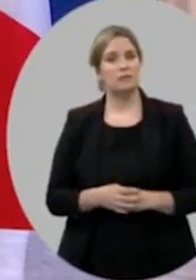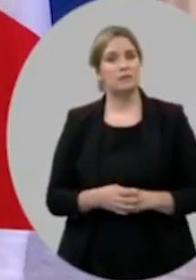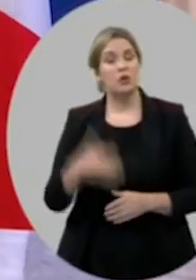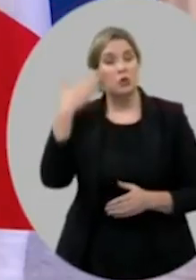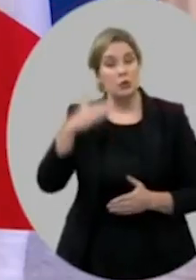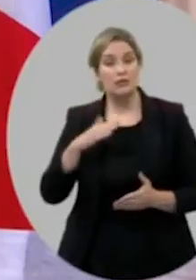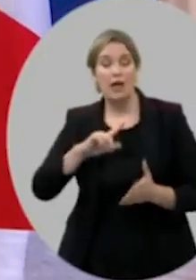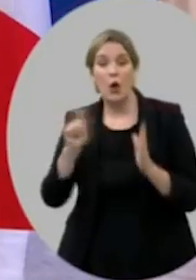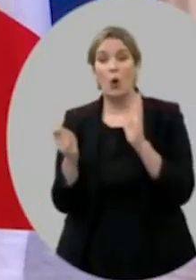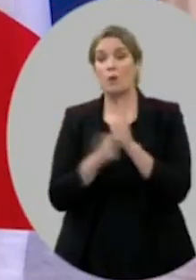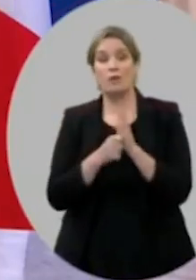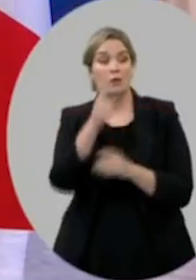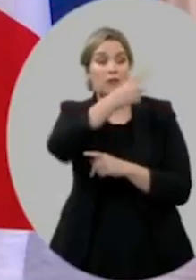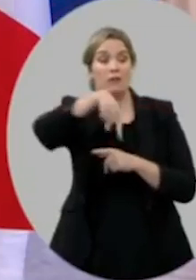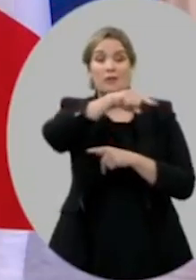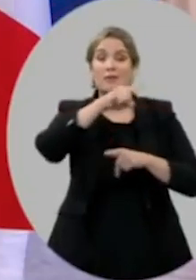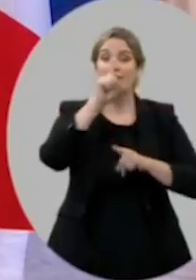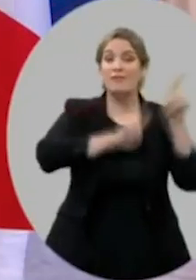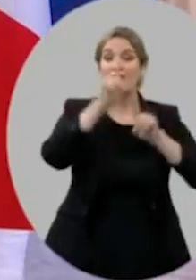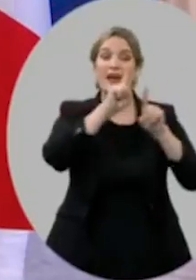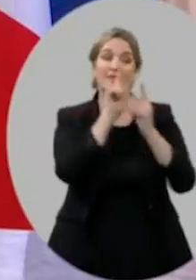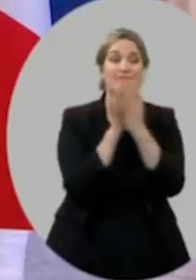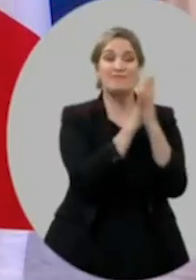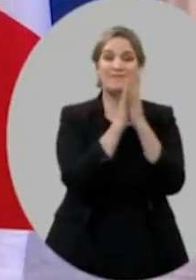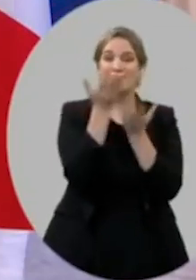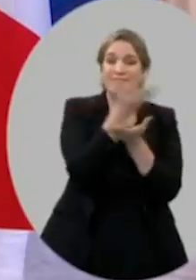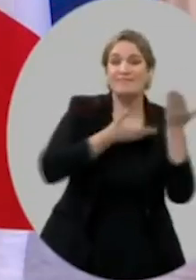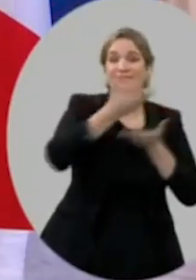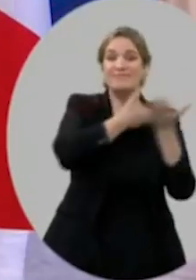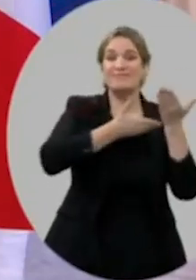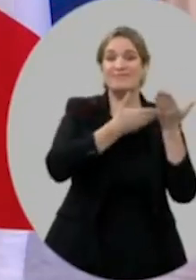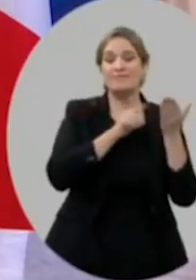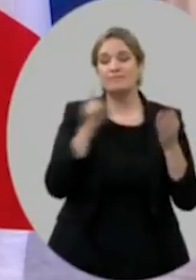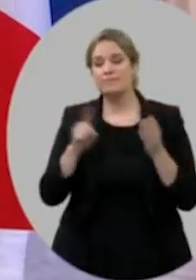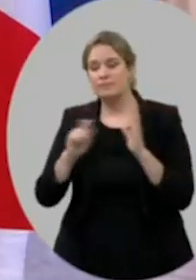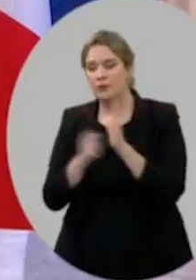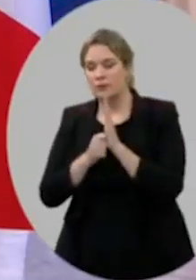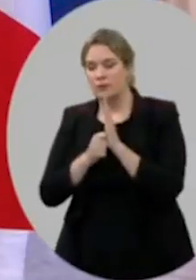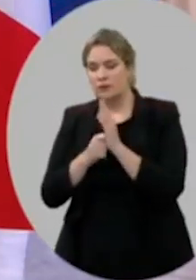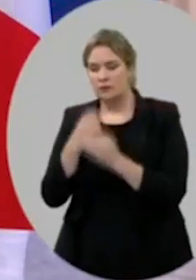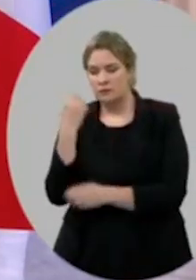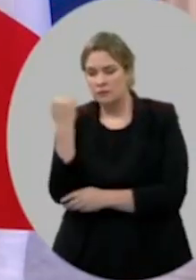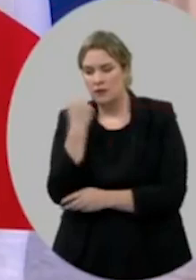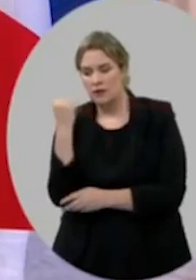ces moments de fête et de retrouvailles, cette solitude et cette souffrance sont plus dures encore à supporter.